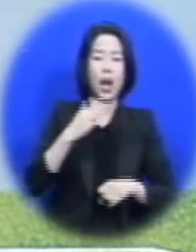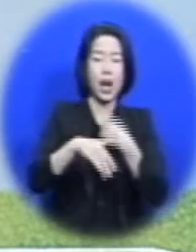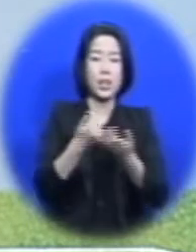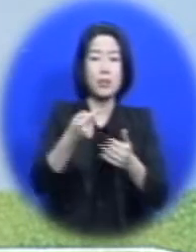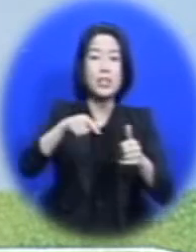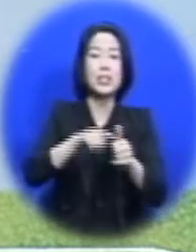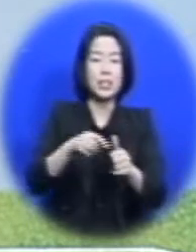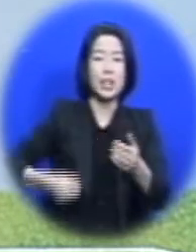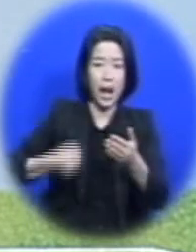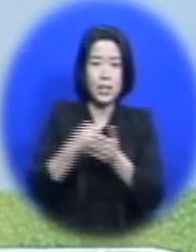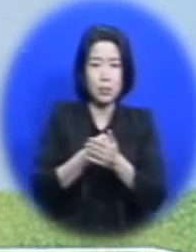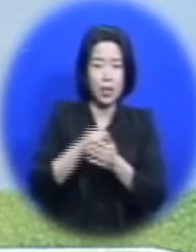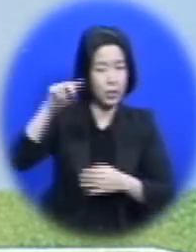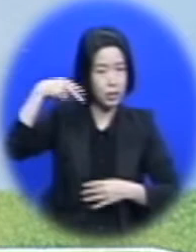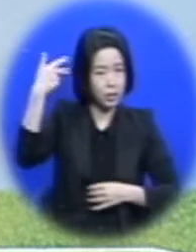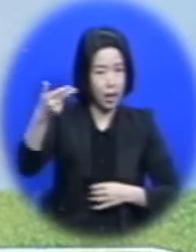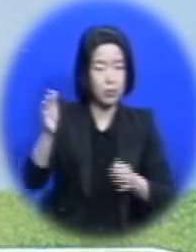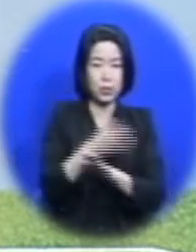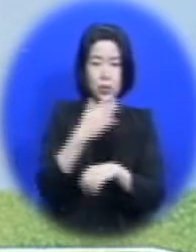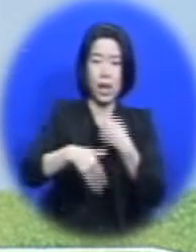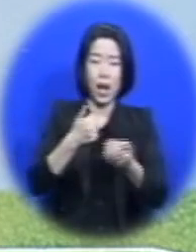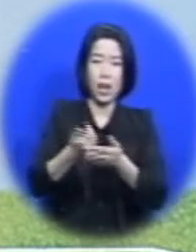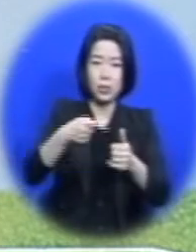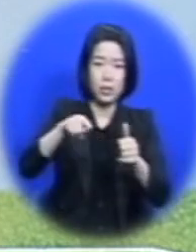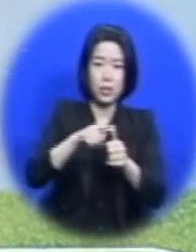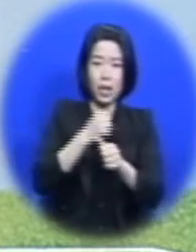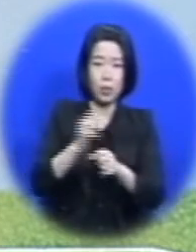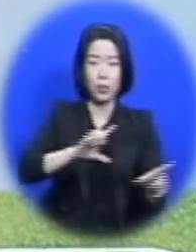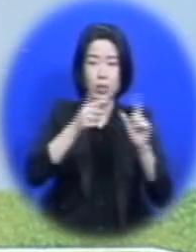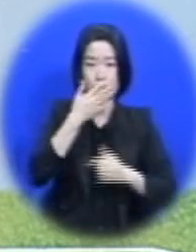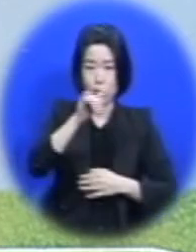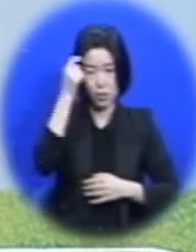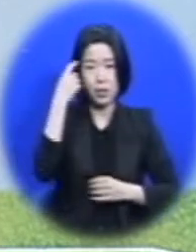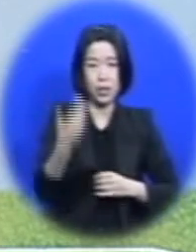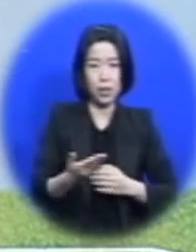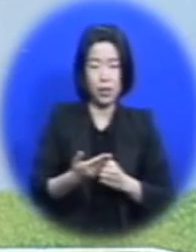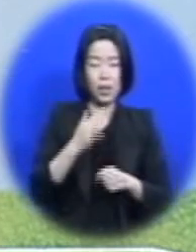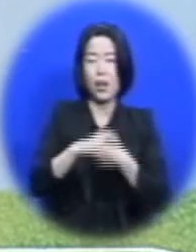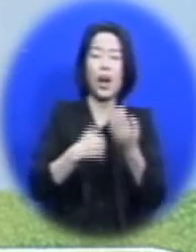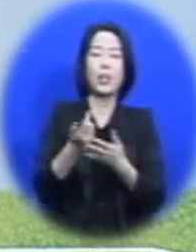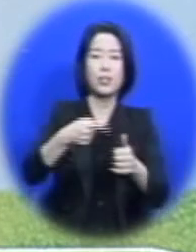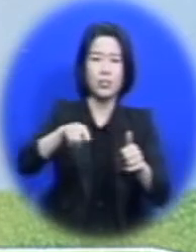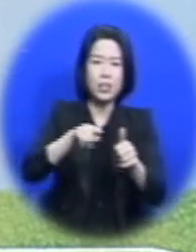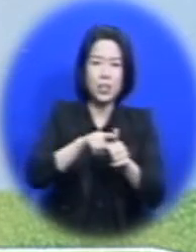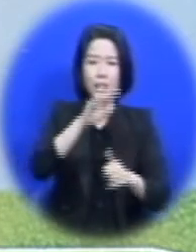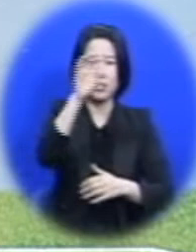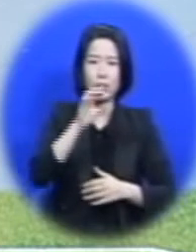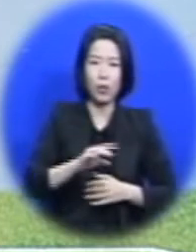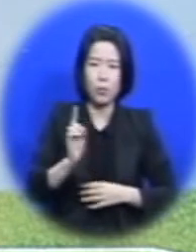씁니다 그러면 그 다음부터는 이제 하나님을 의지하고 사는 겁니까 하나님을 의지하는 것은